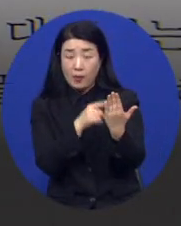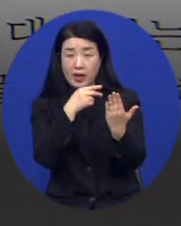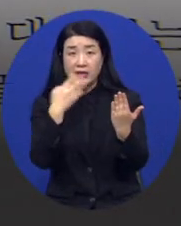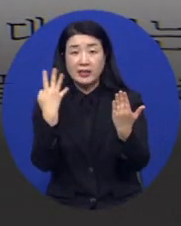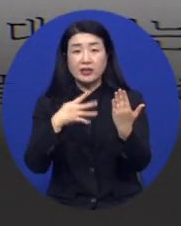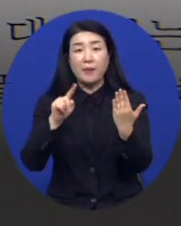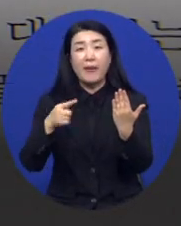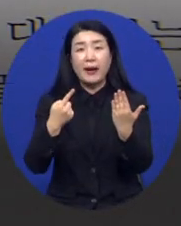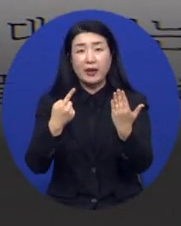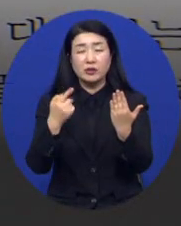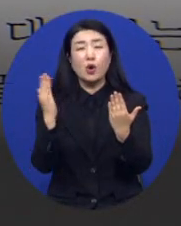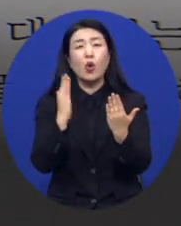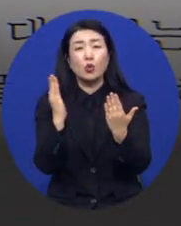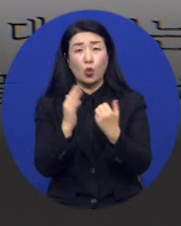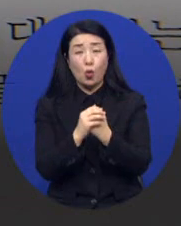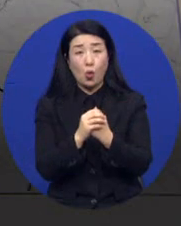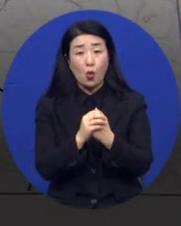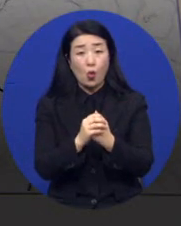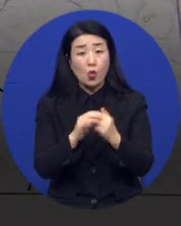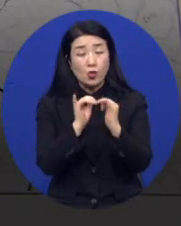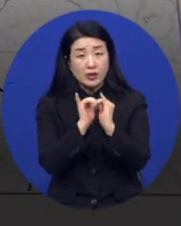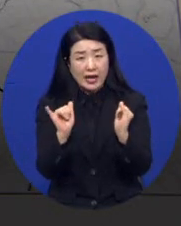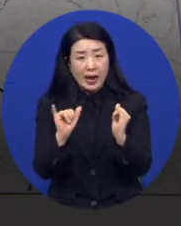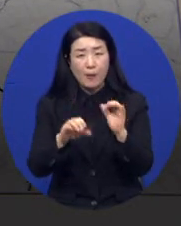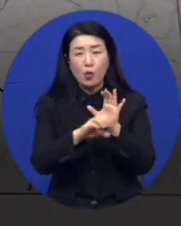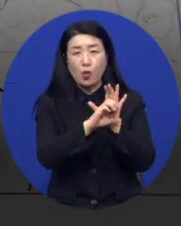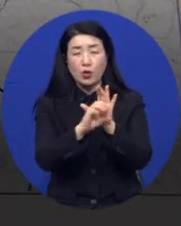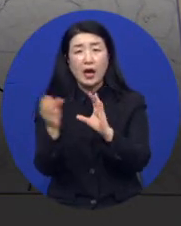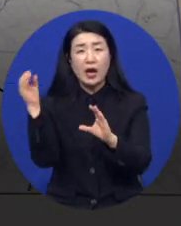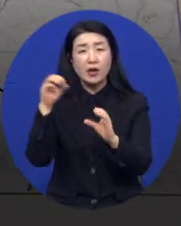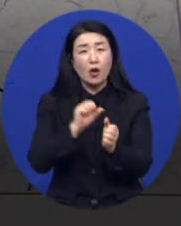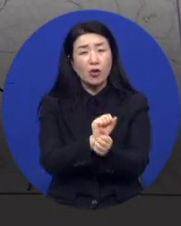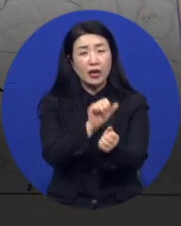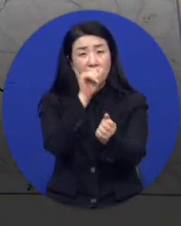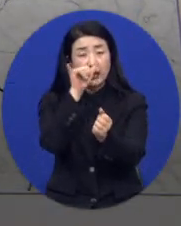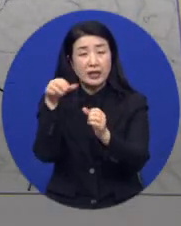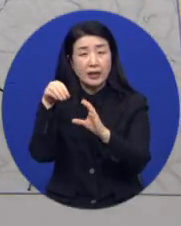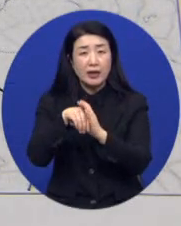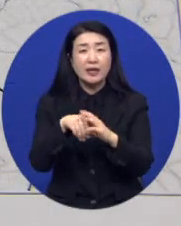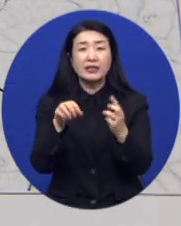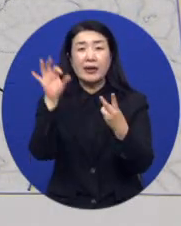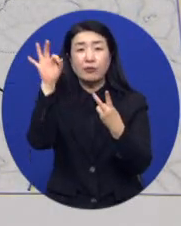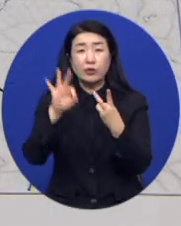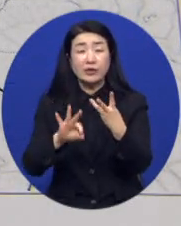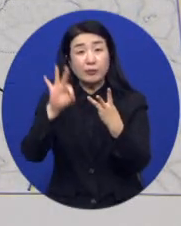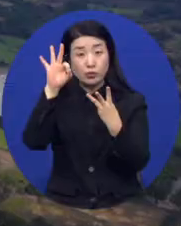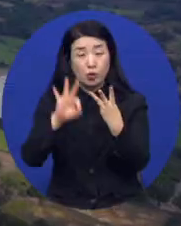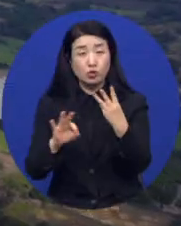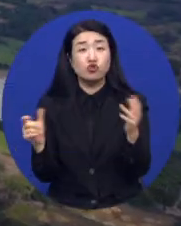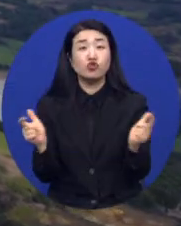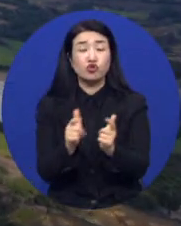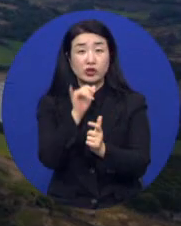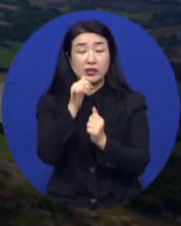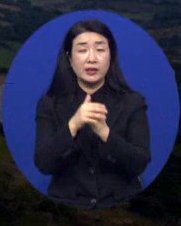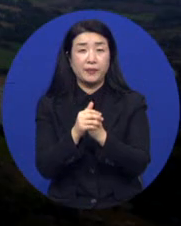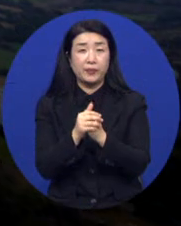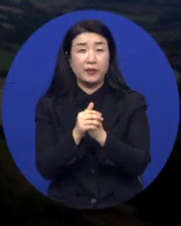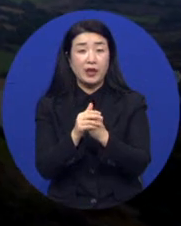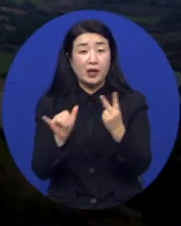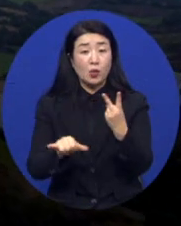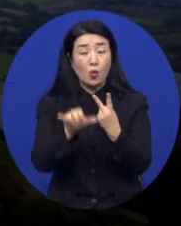418만 명이었는데 인구와 코로나 영향을 반영해 3% 줄였습니다 반면